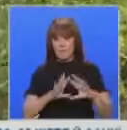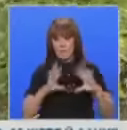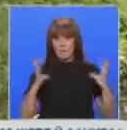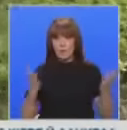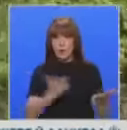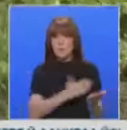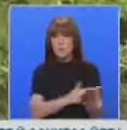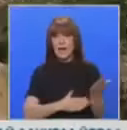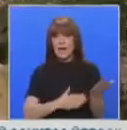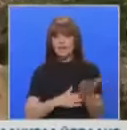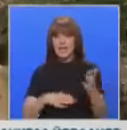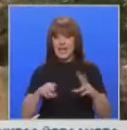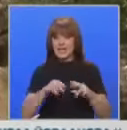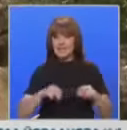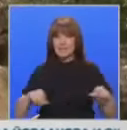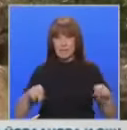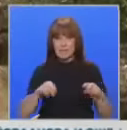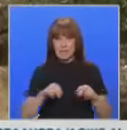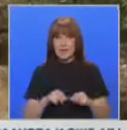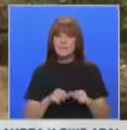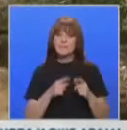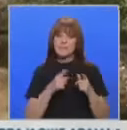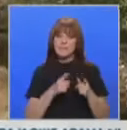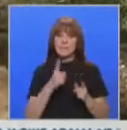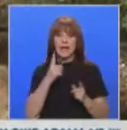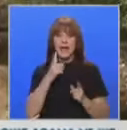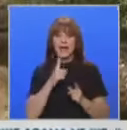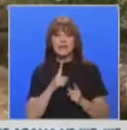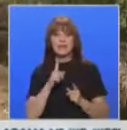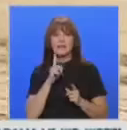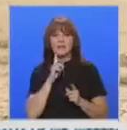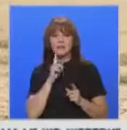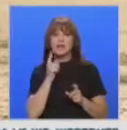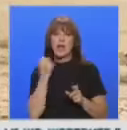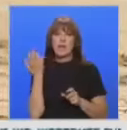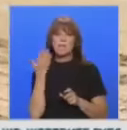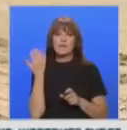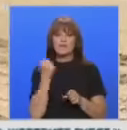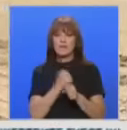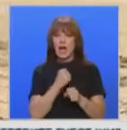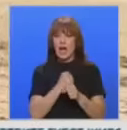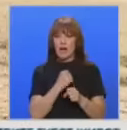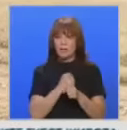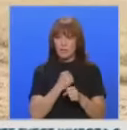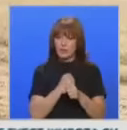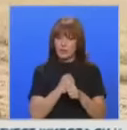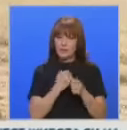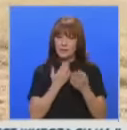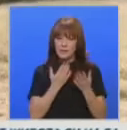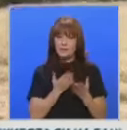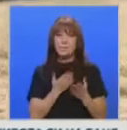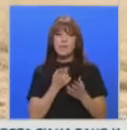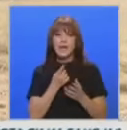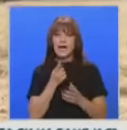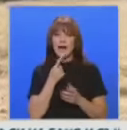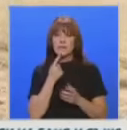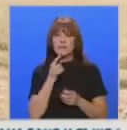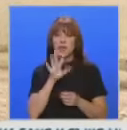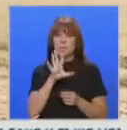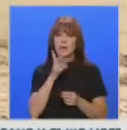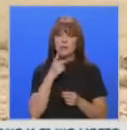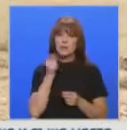в напоителни системи, който желае да запазим неговата анонимност. На 5 години трябва да се прави обследване на